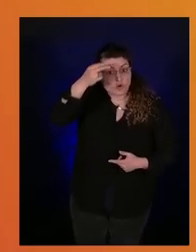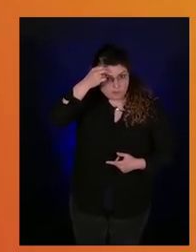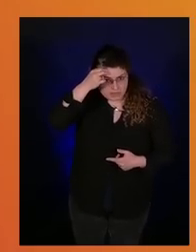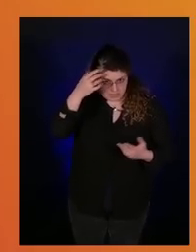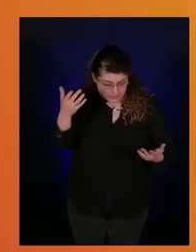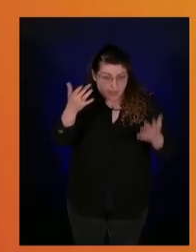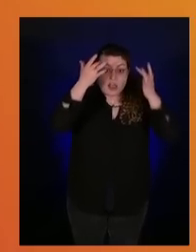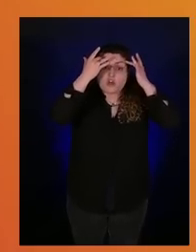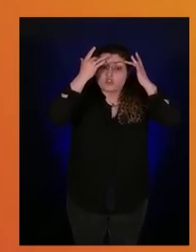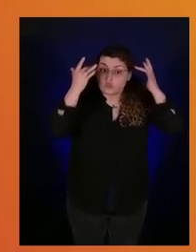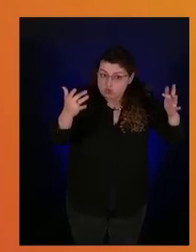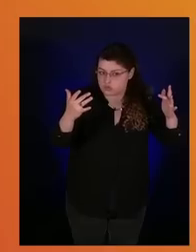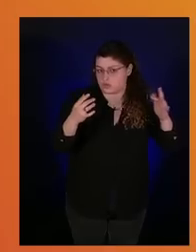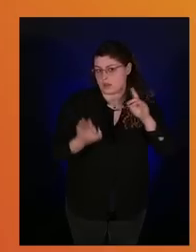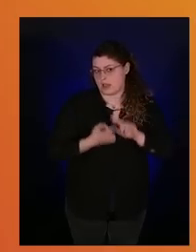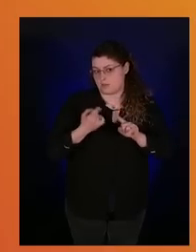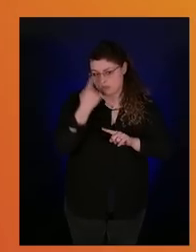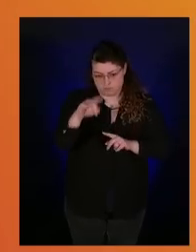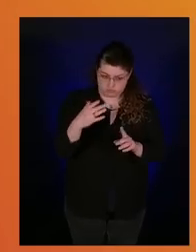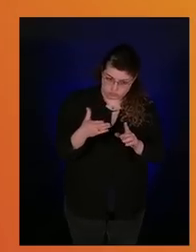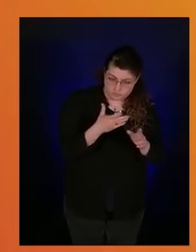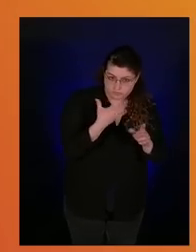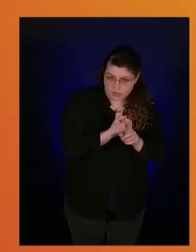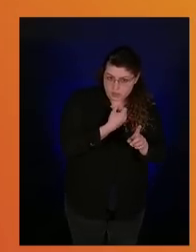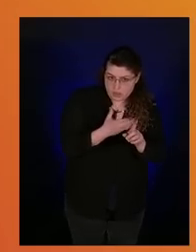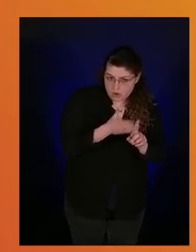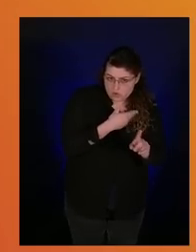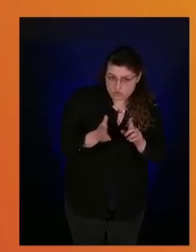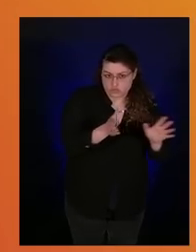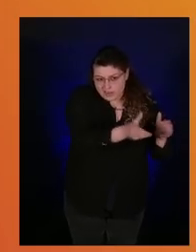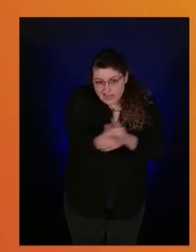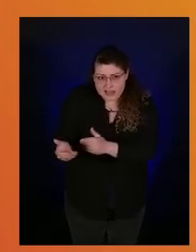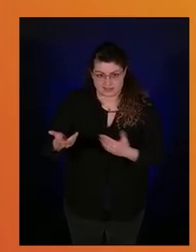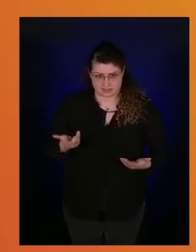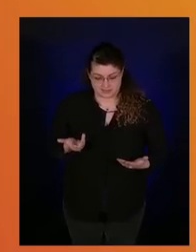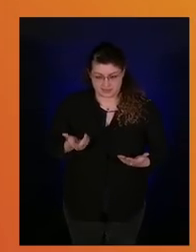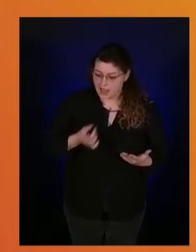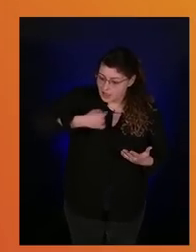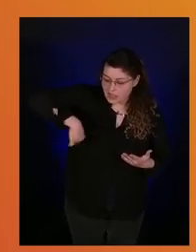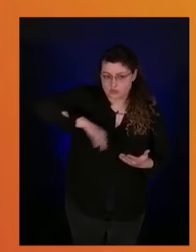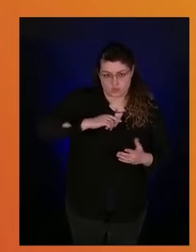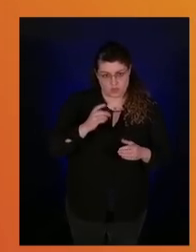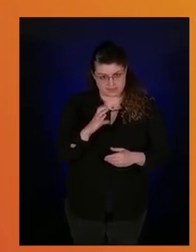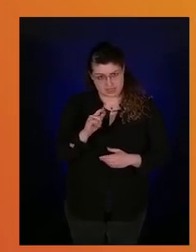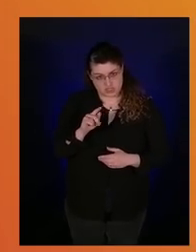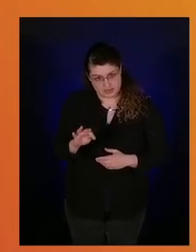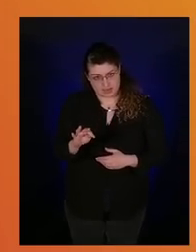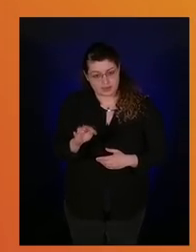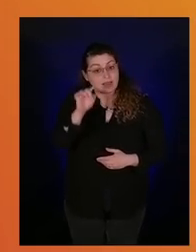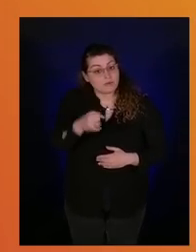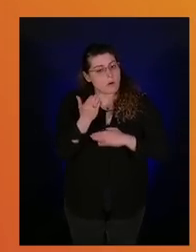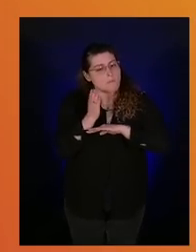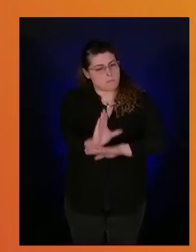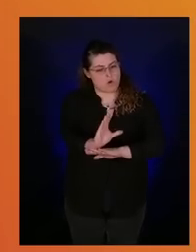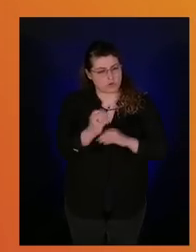culture était un des champs de bataille de la lutte de classe. Dans toute la CGT, nous devons davantage afficher notre